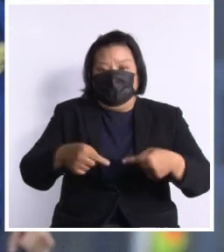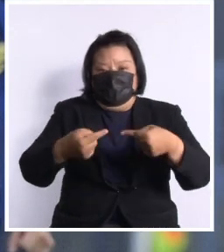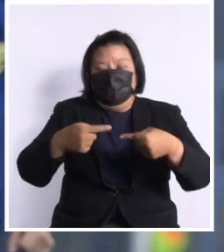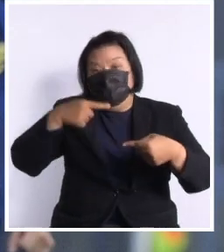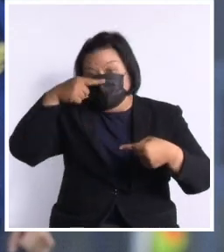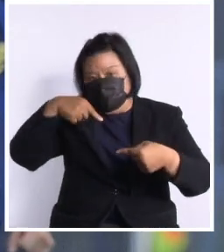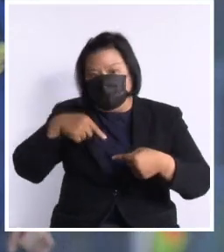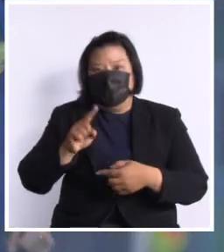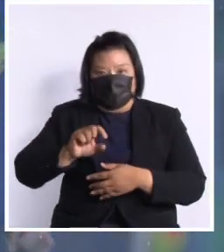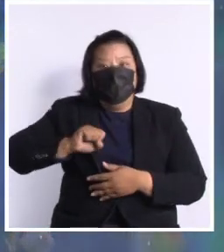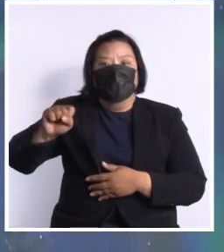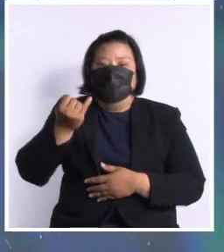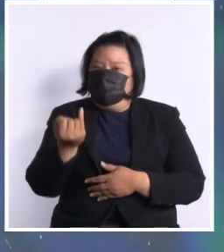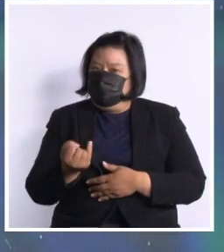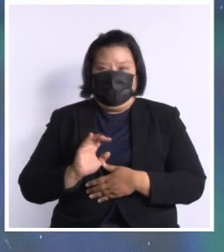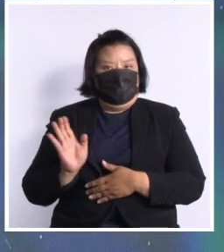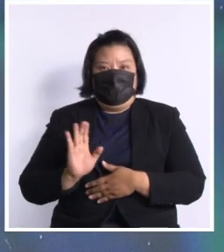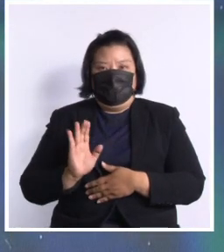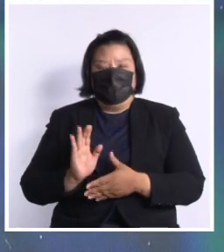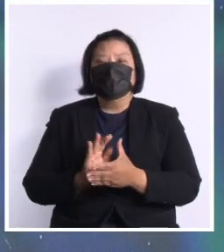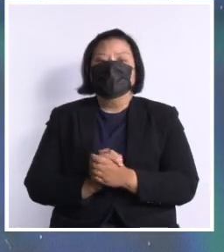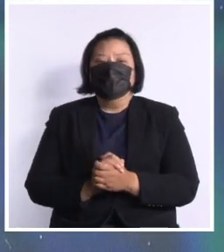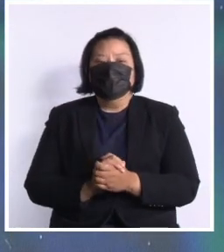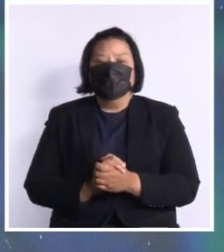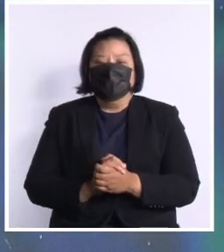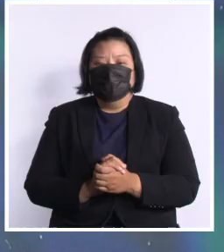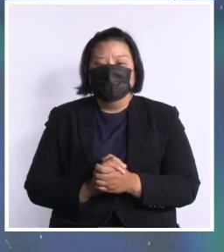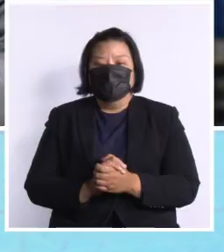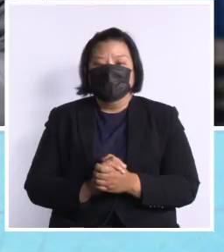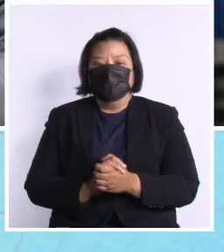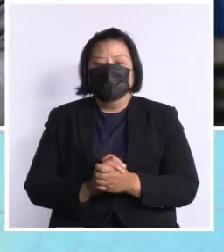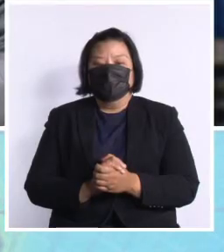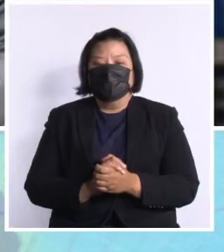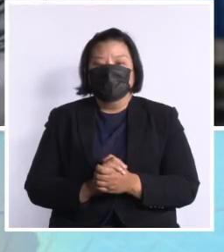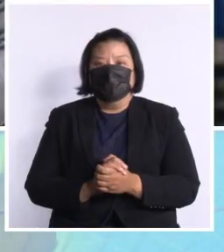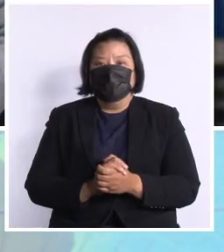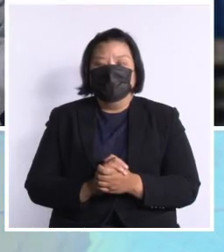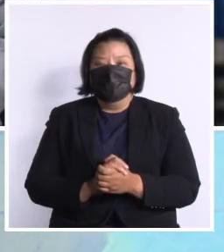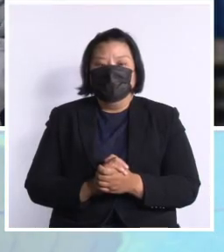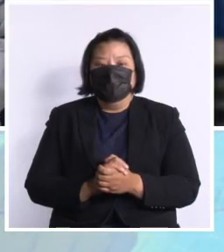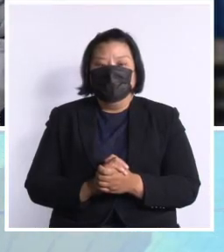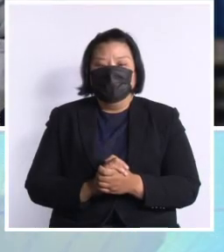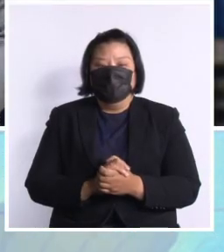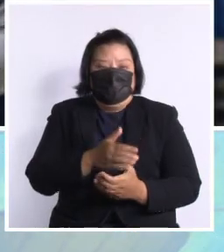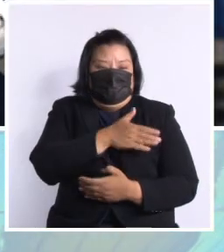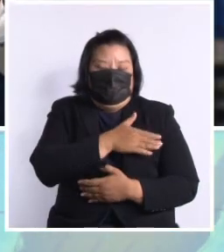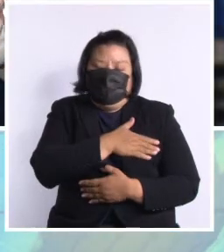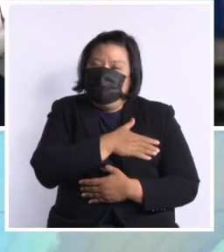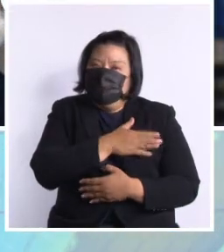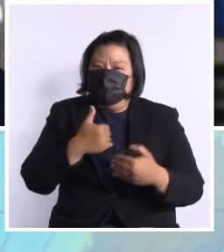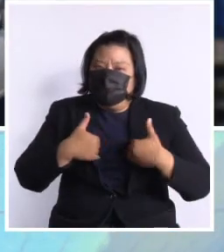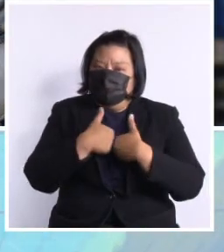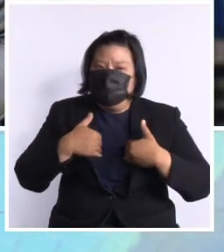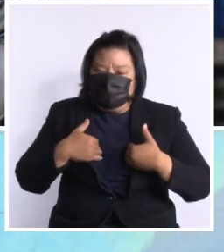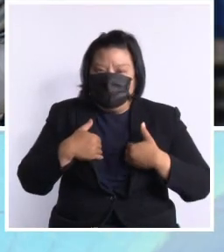ซึ่งไทยนั้นต้องชนะให้ได้เท่านั้นครับม.คอ่าสัญญาการของเธอนั้นลำบากมากนะครับวันนี้ต้อง